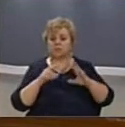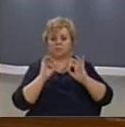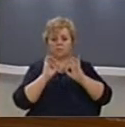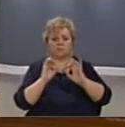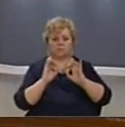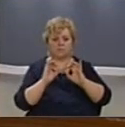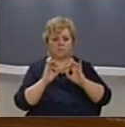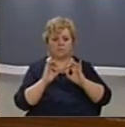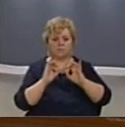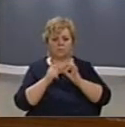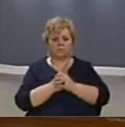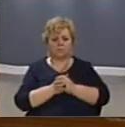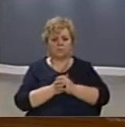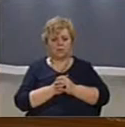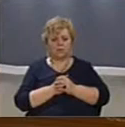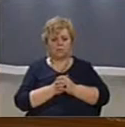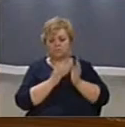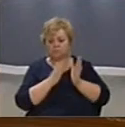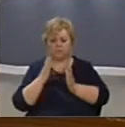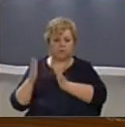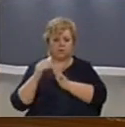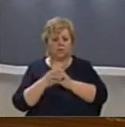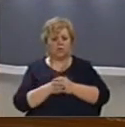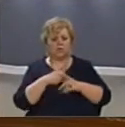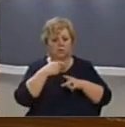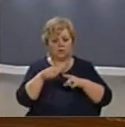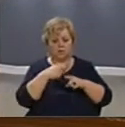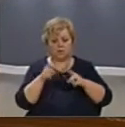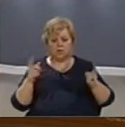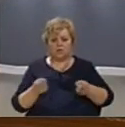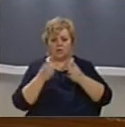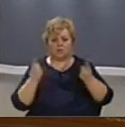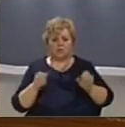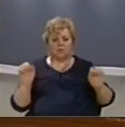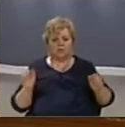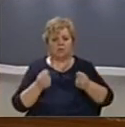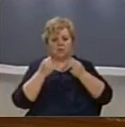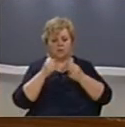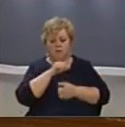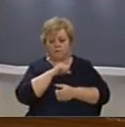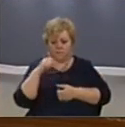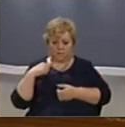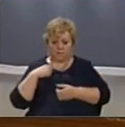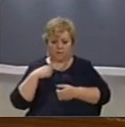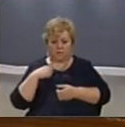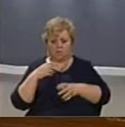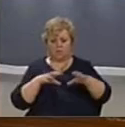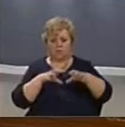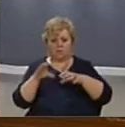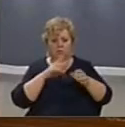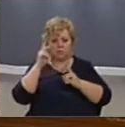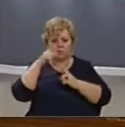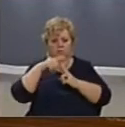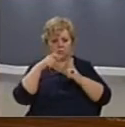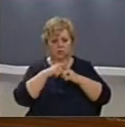e të marrën dhe për të i kalu situatën e vështirë për cilën edhe vetë punëtorët e RTK-s